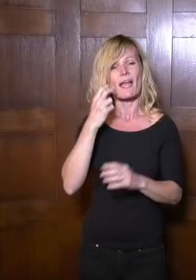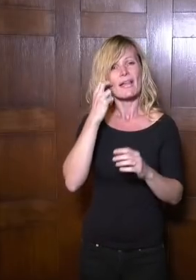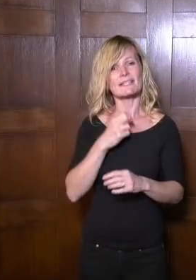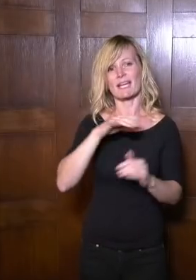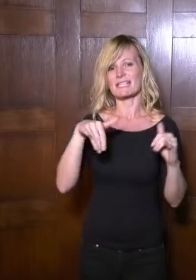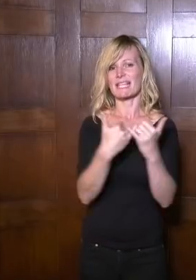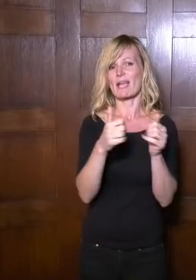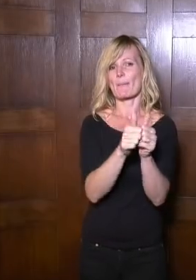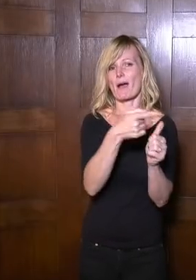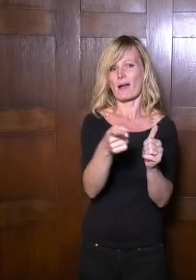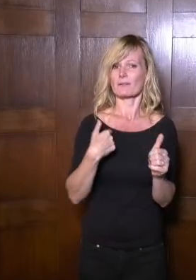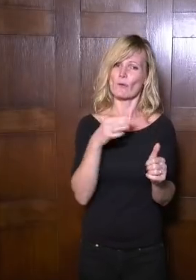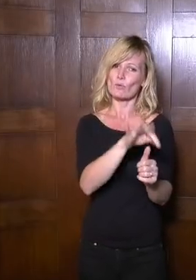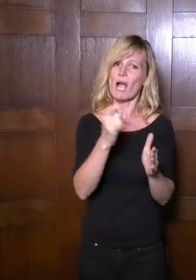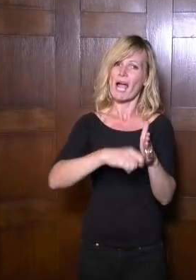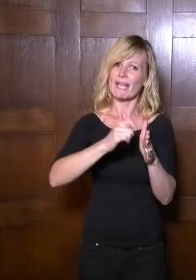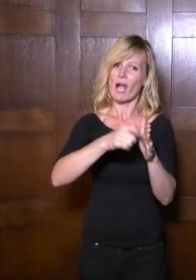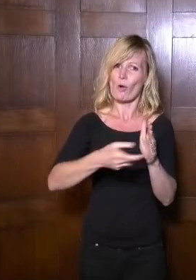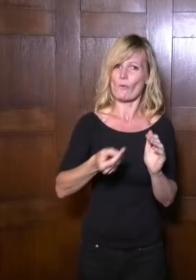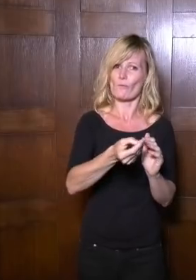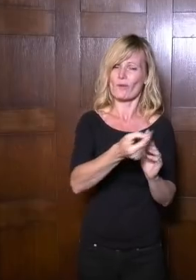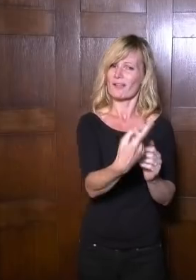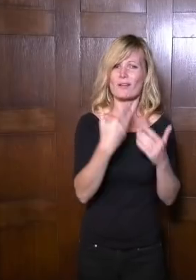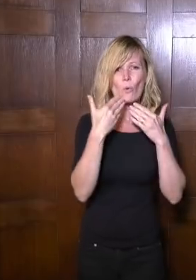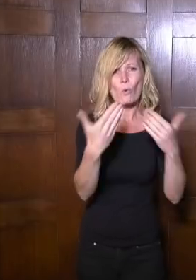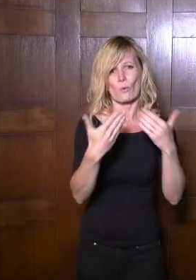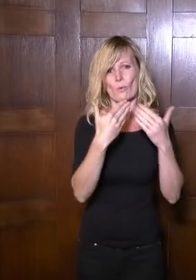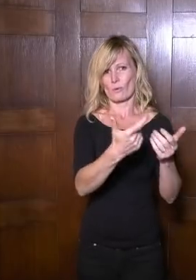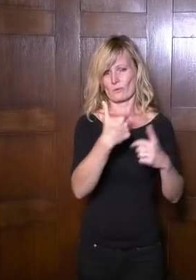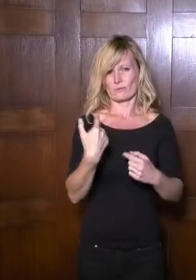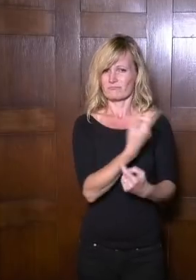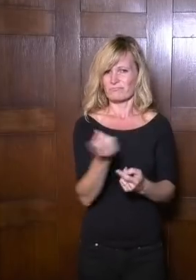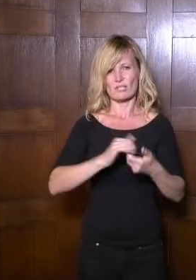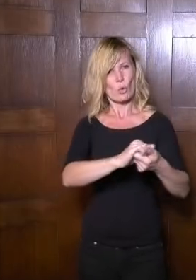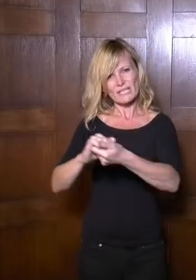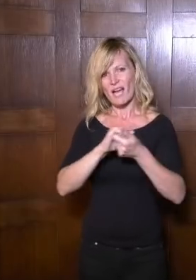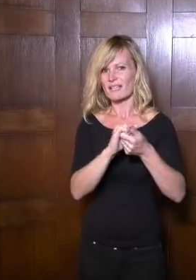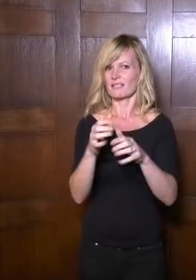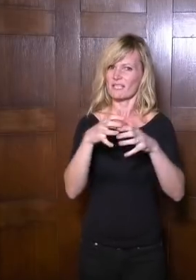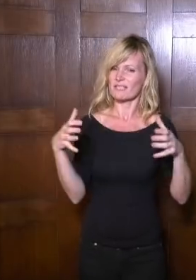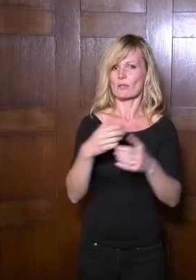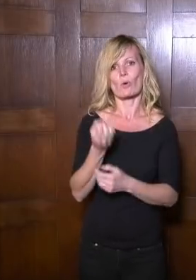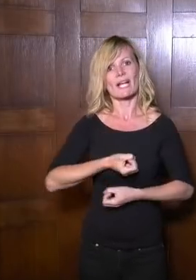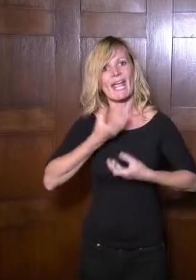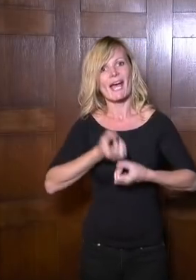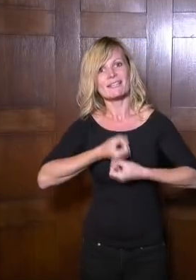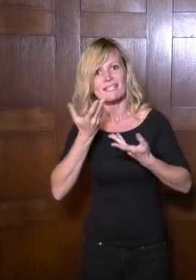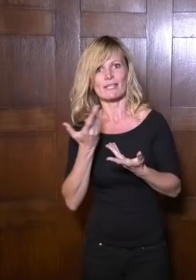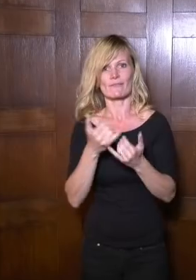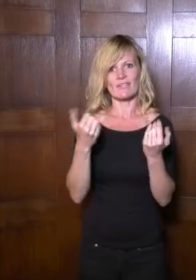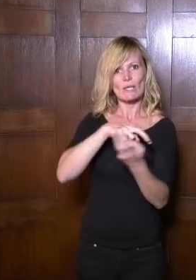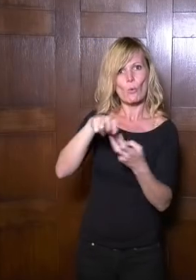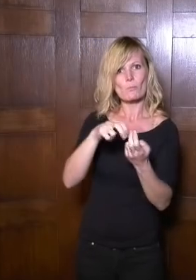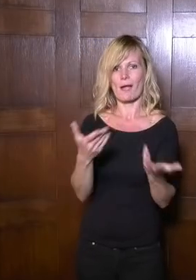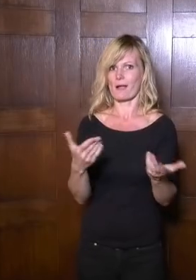war eine sehr, sehr große Dankbarkeit, die ich da erlebt habe, eine sehr, sehr große Solidarität, aber eben auch eine sehr, sehr kreativer Umgang damit.